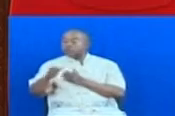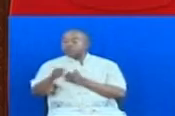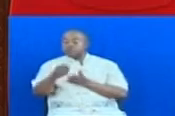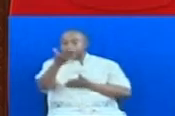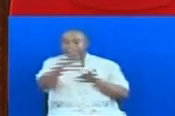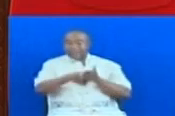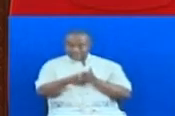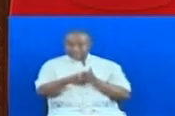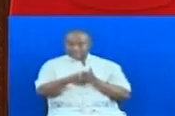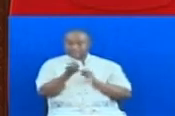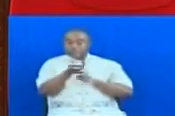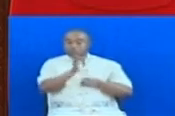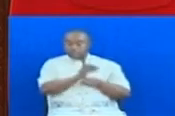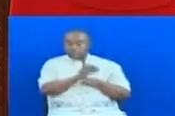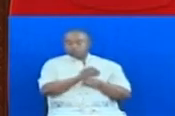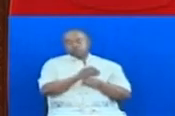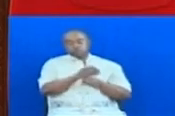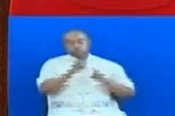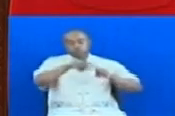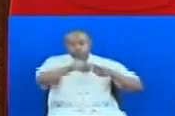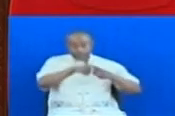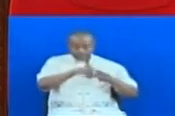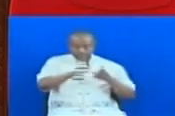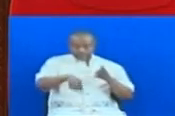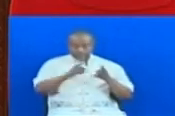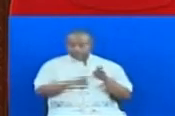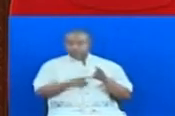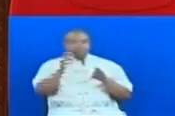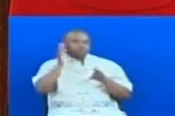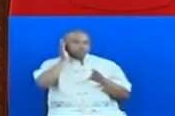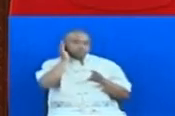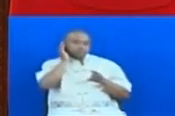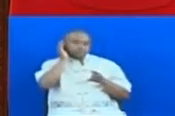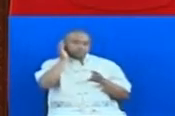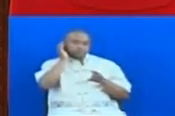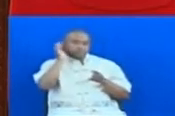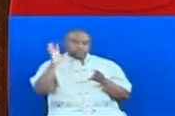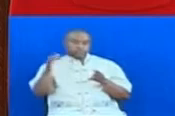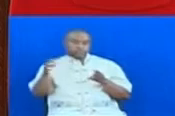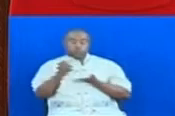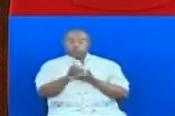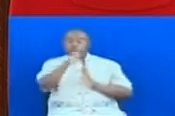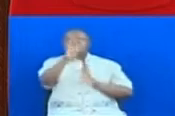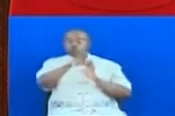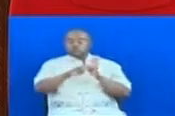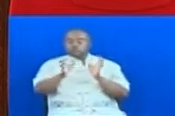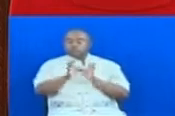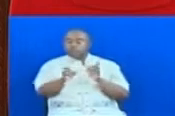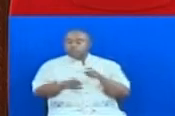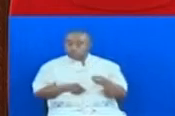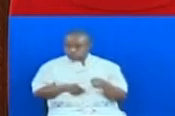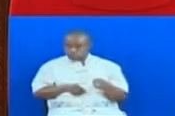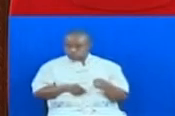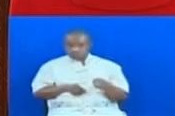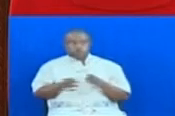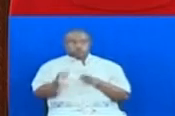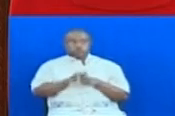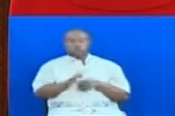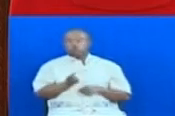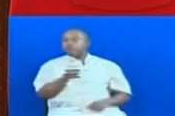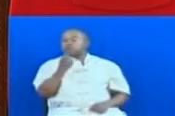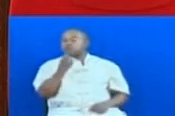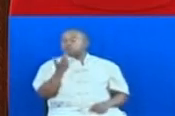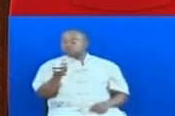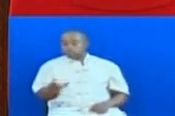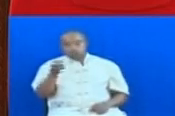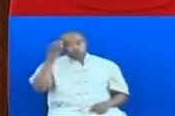wakandarasi wanaotekeleza miradi ya maendeleo. Nne, kuweka utaratibu mahususi wa kujaza fomu za matibabu kwa